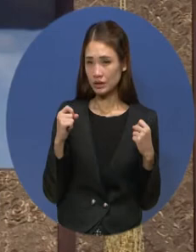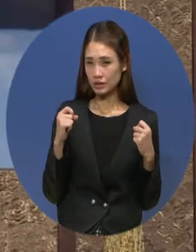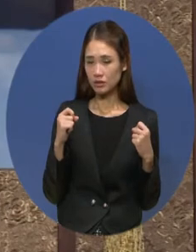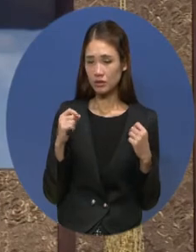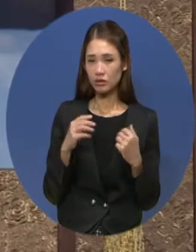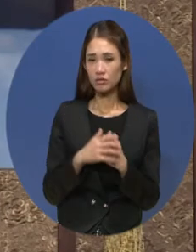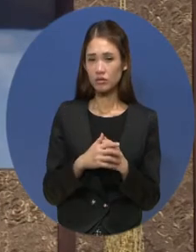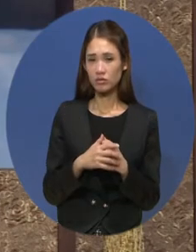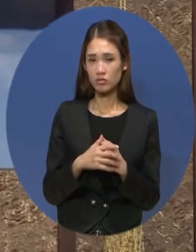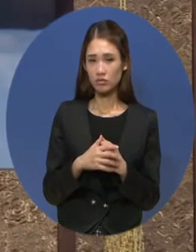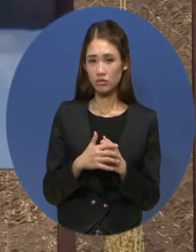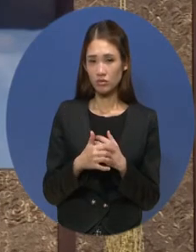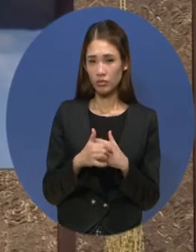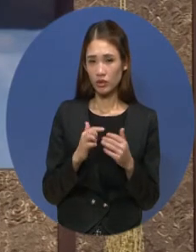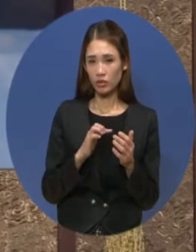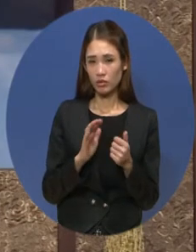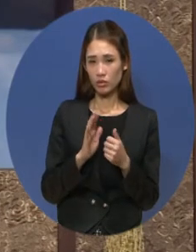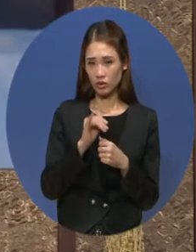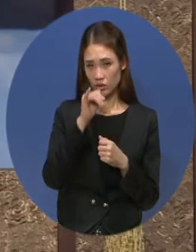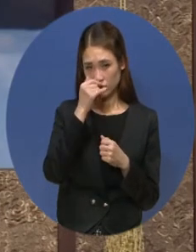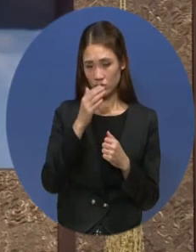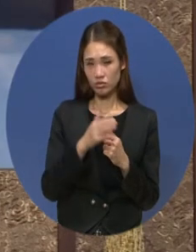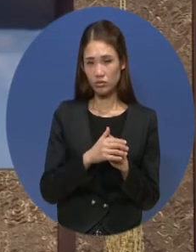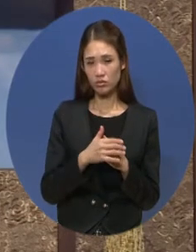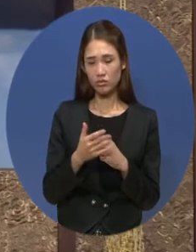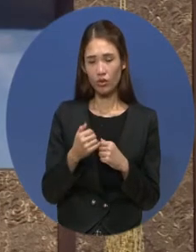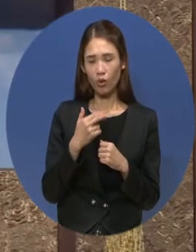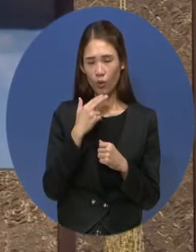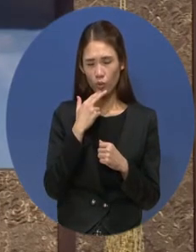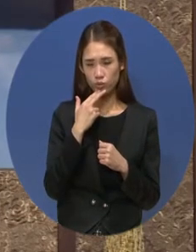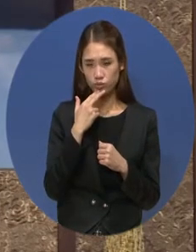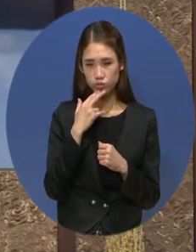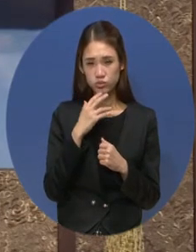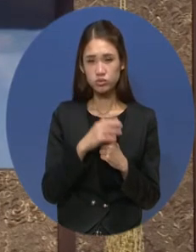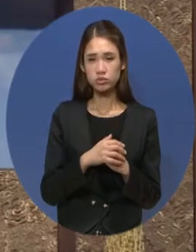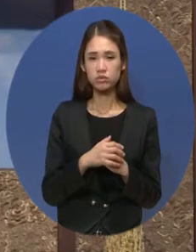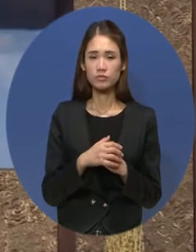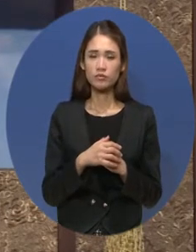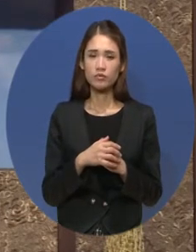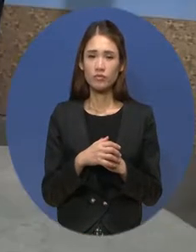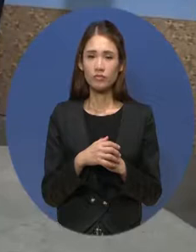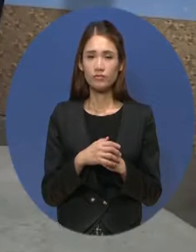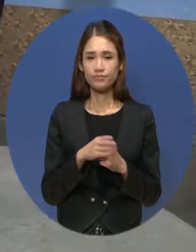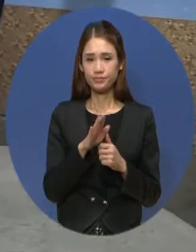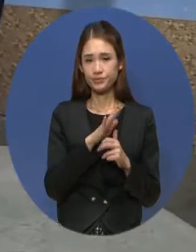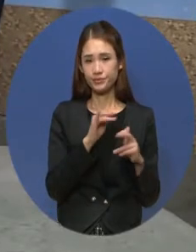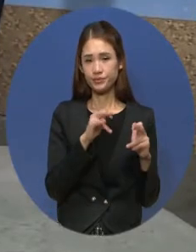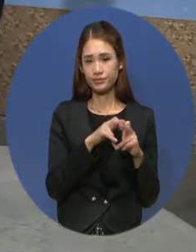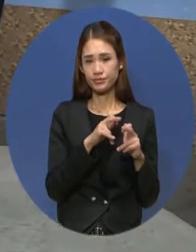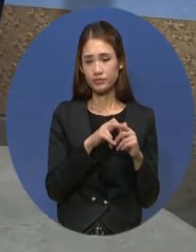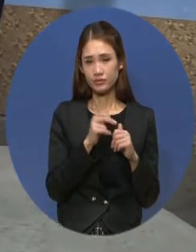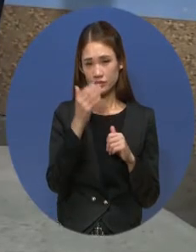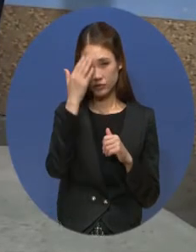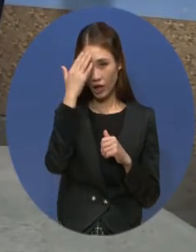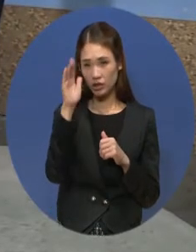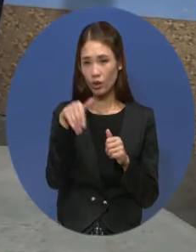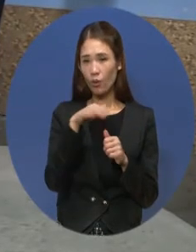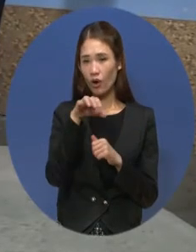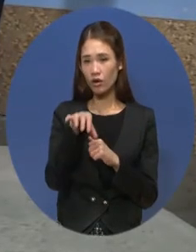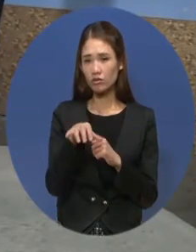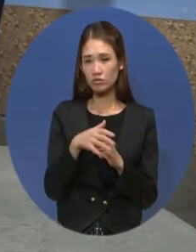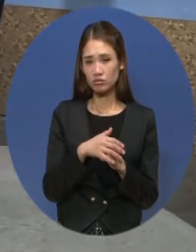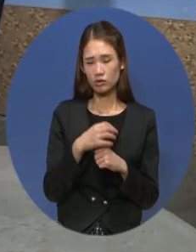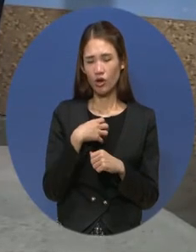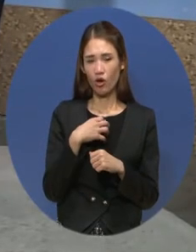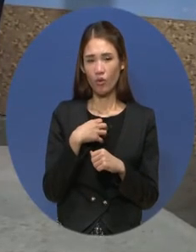조금씩의 마음의 위안을 느끼는 것도 있지만 은 그렇지 않으니 요인들이 있거든요 좀 비싸서 분들도 에 낙선 환경이기 때문에